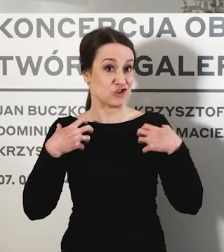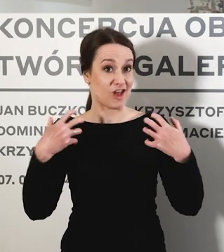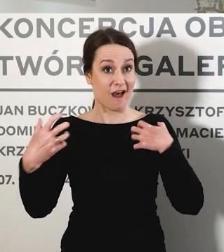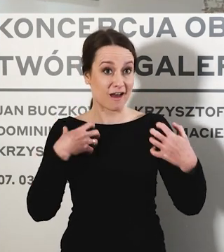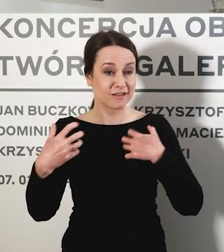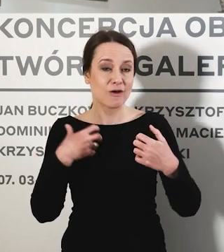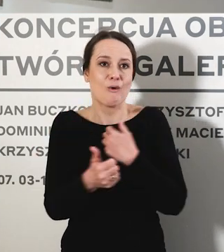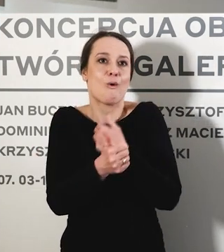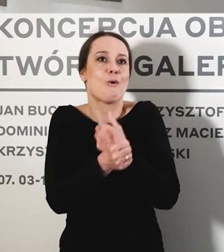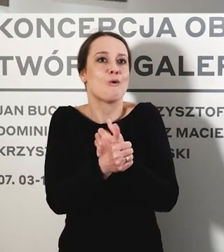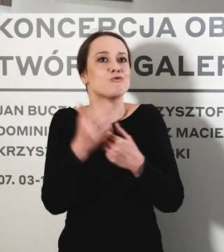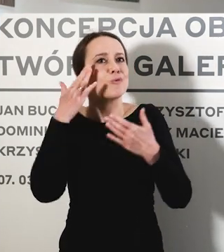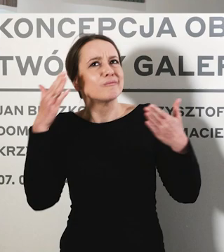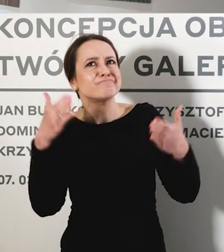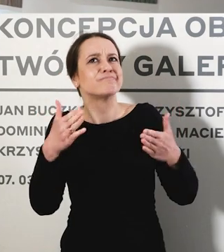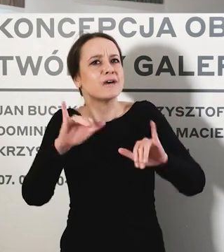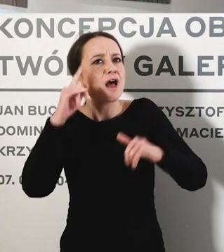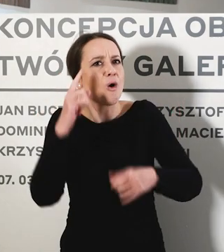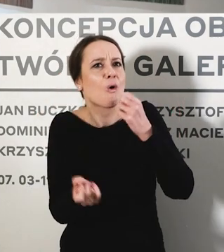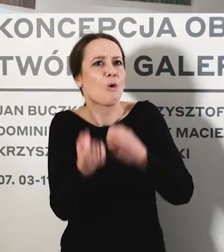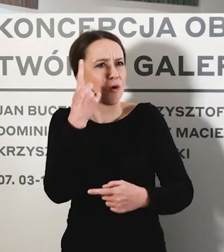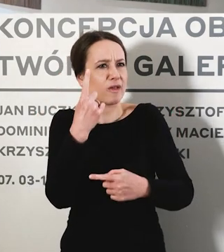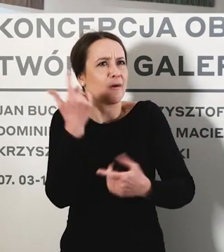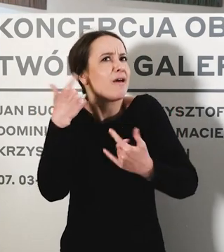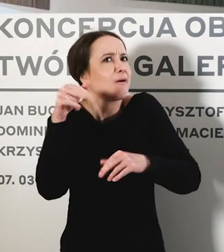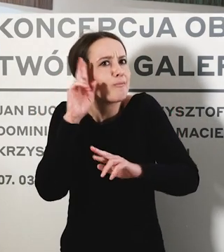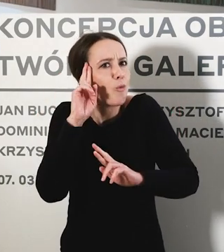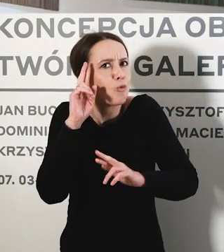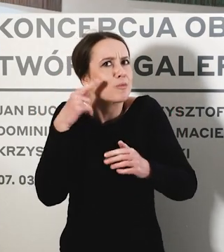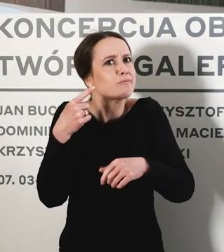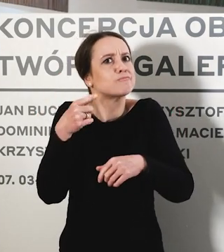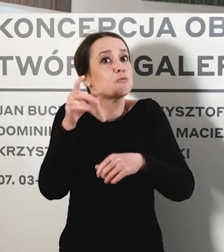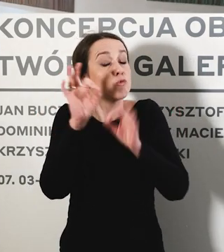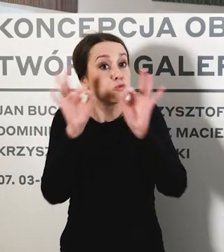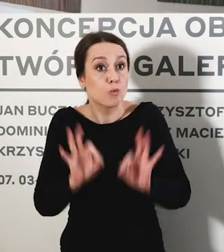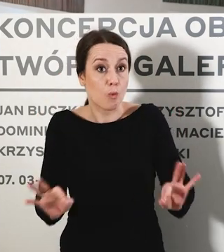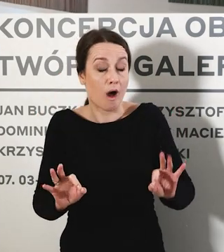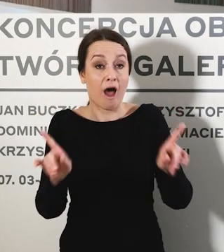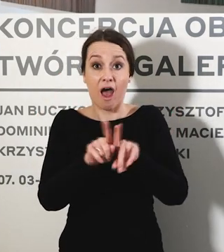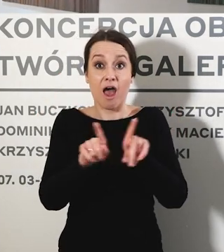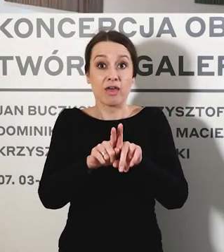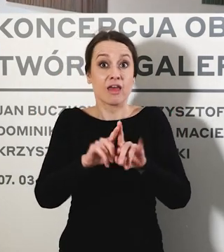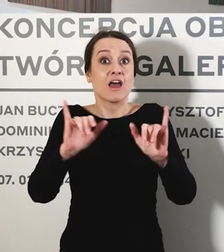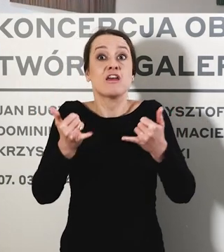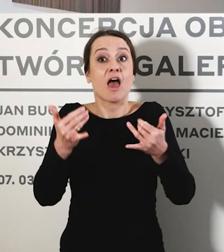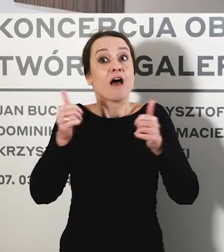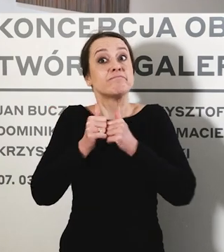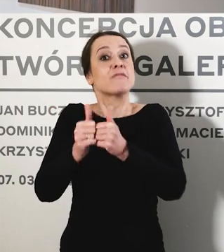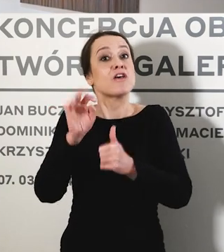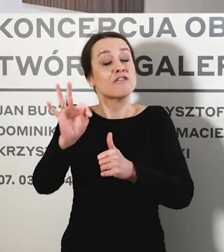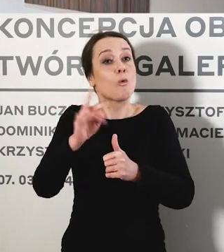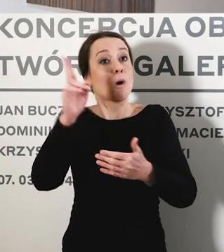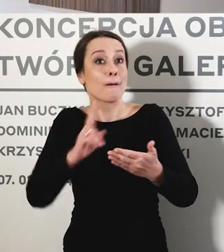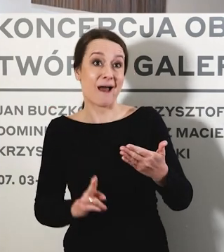kształtowała się w tym czasie nasza koncepcja pojmowania sztuki a także poszukiwania roli malarstwa w tym